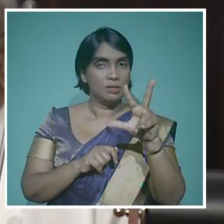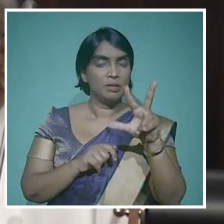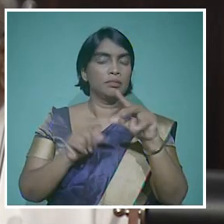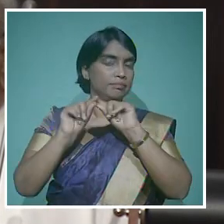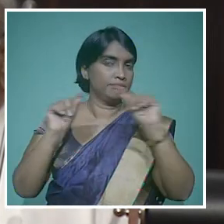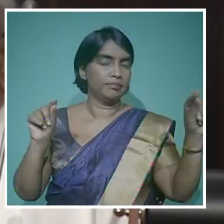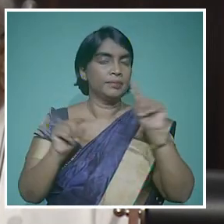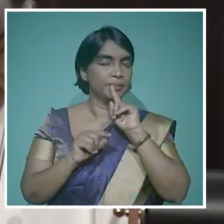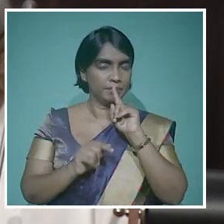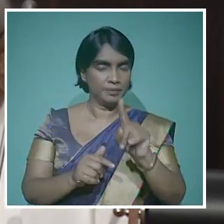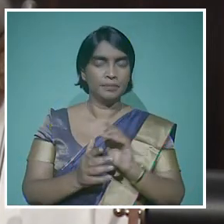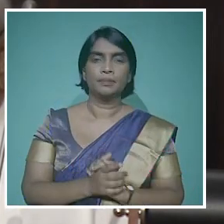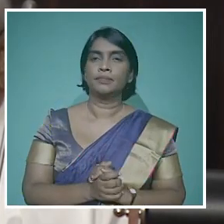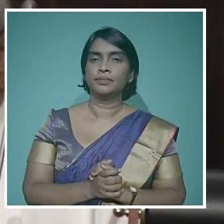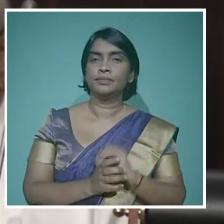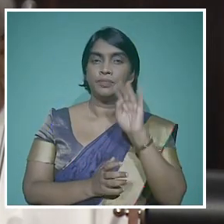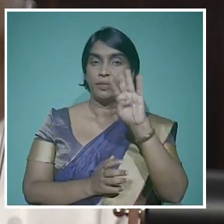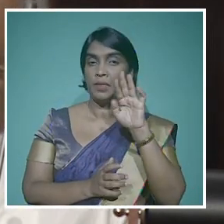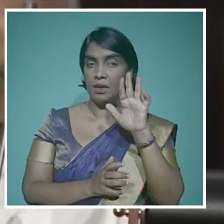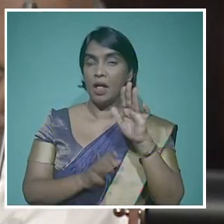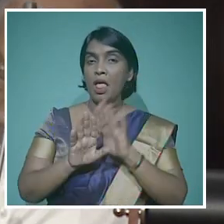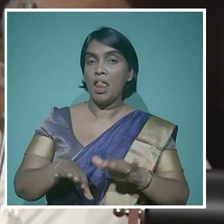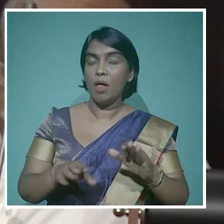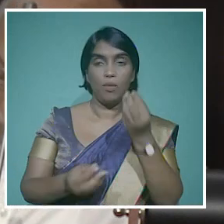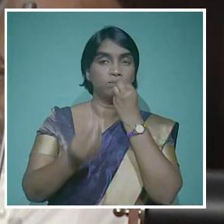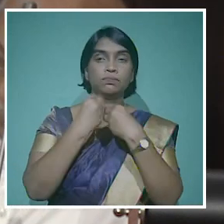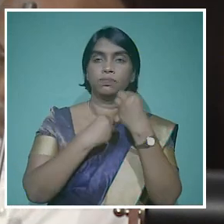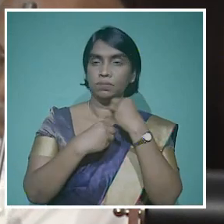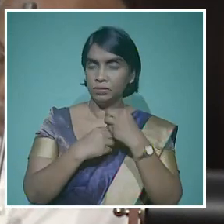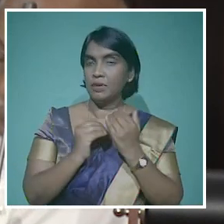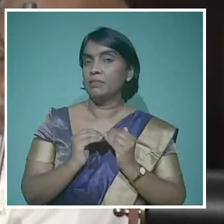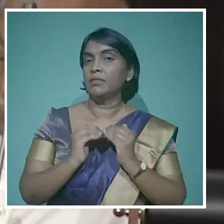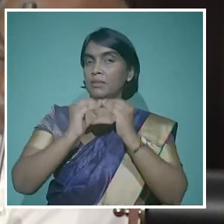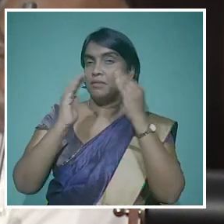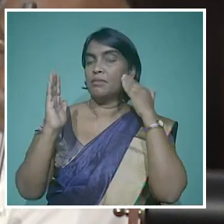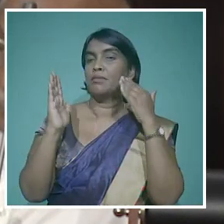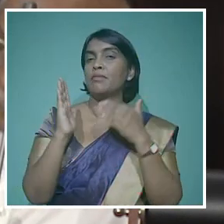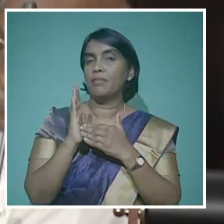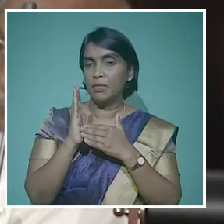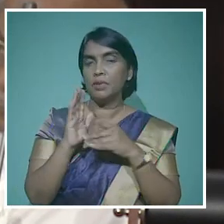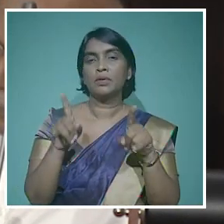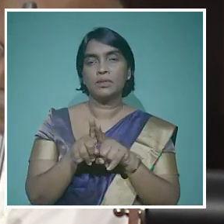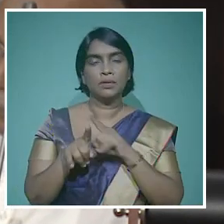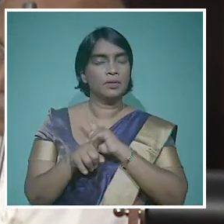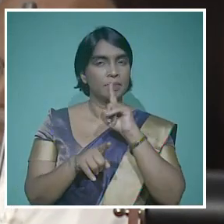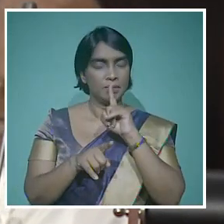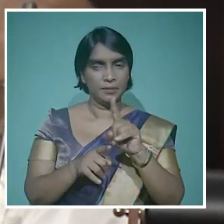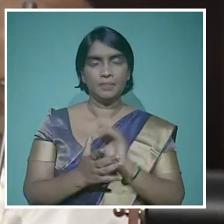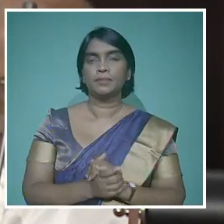ඡේදයේ සඳහන් කරලා තියෙනවා 49 ළමා පෝෂණය වැඩි කිරීම පිළිබඳ ඒ වගේම සඳහන් කරලා